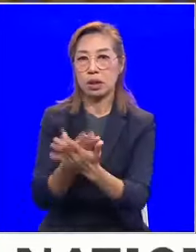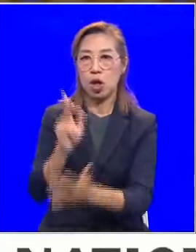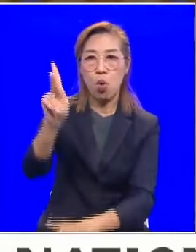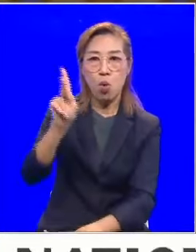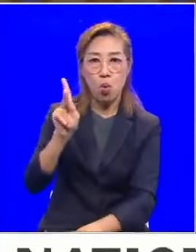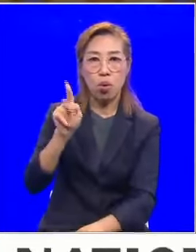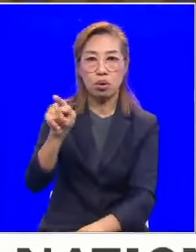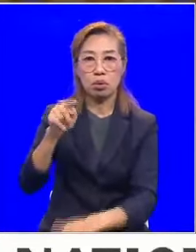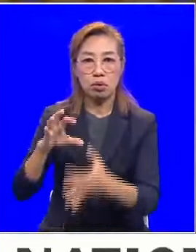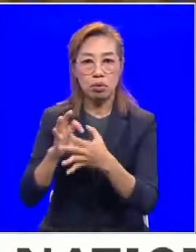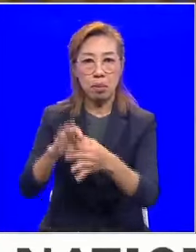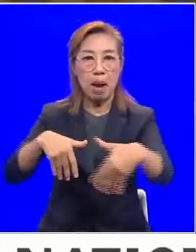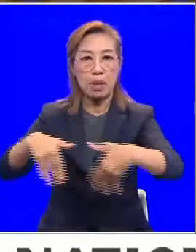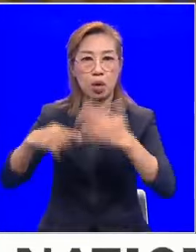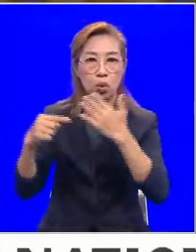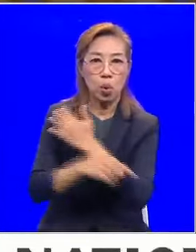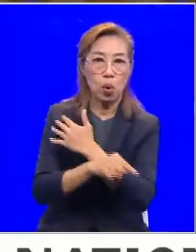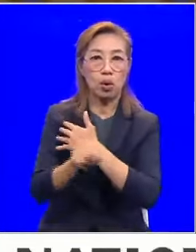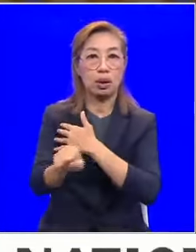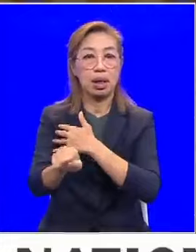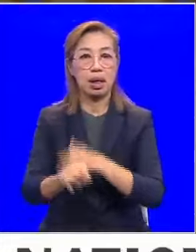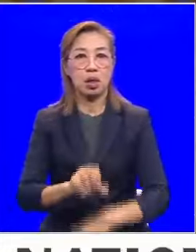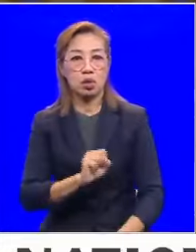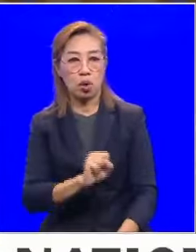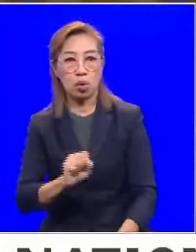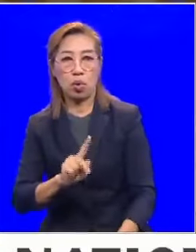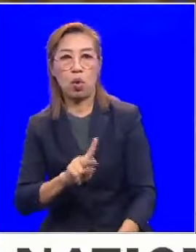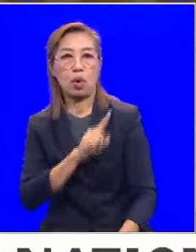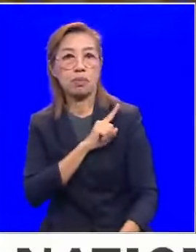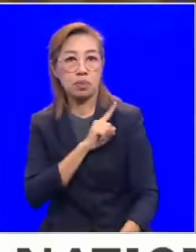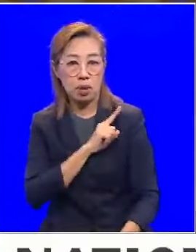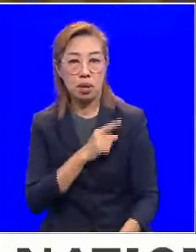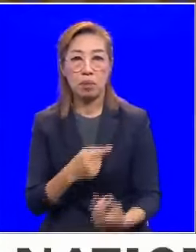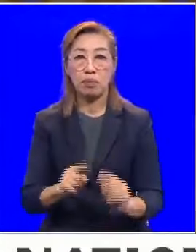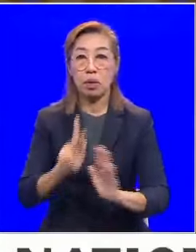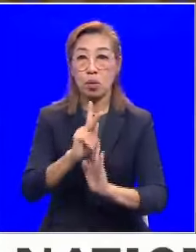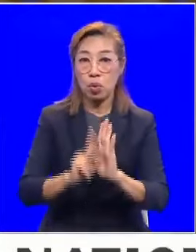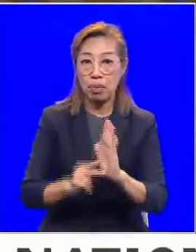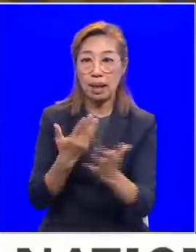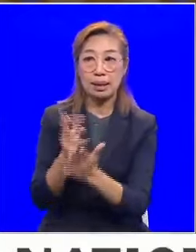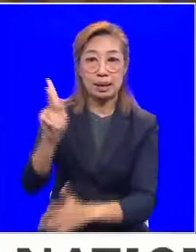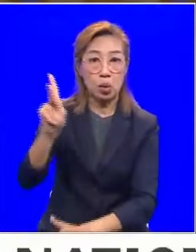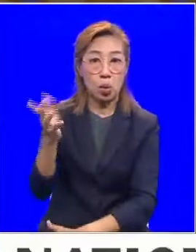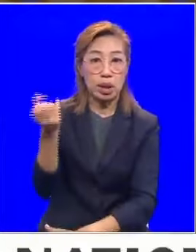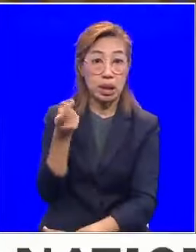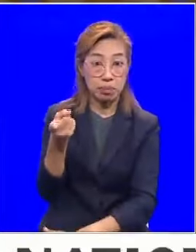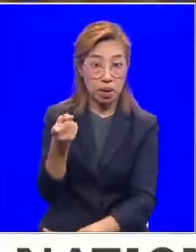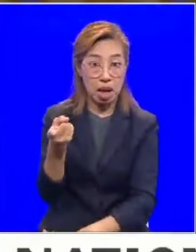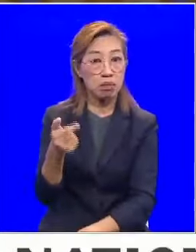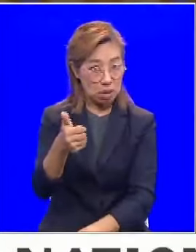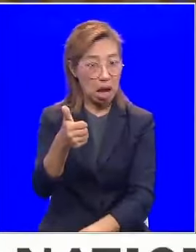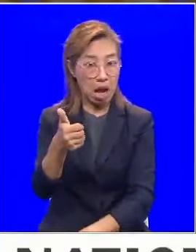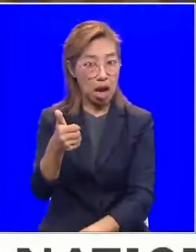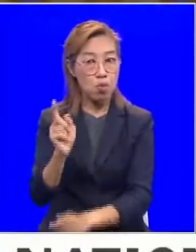โกงประชาชนอันเนี้ยสสคครับเป็นผู้ดูแลทีเนี้ยตัวพรกการกู้ยืมเบอกว่ามันยังไม่ได้ล้าสมัยนะแต่การ